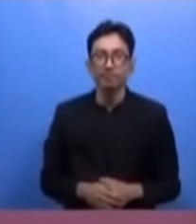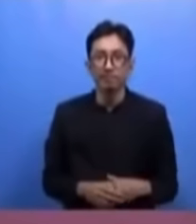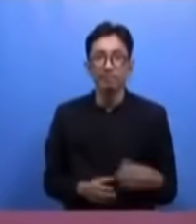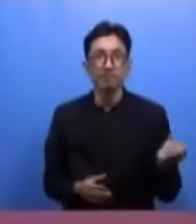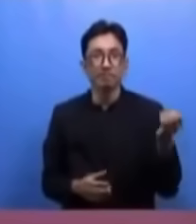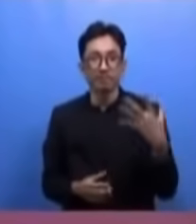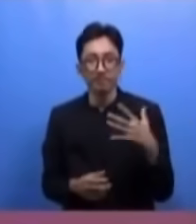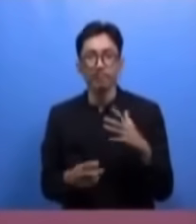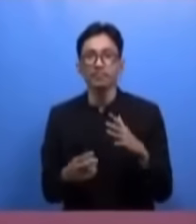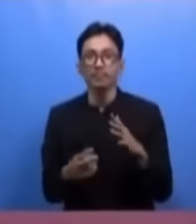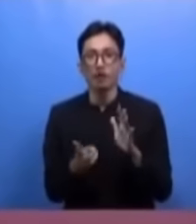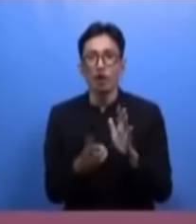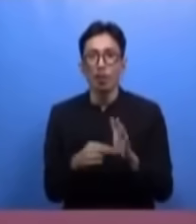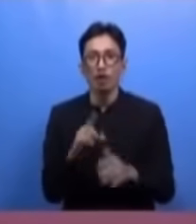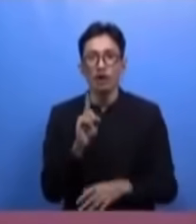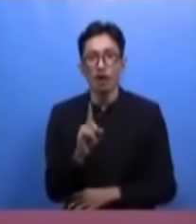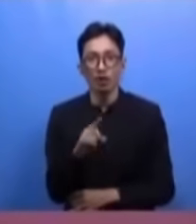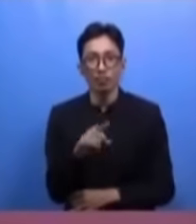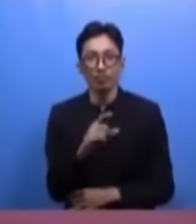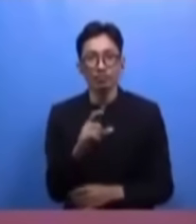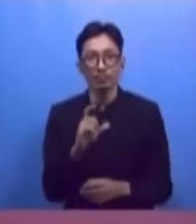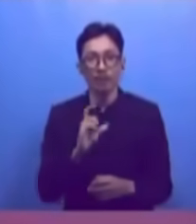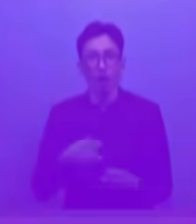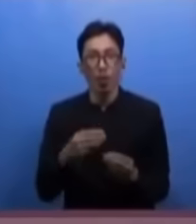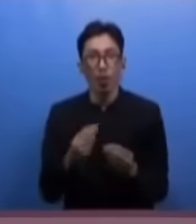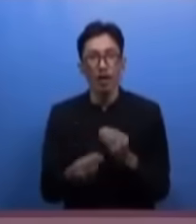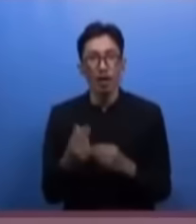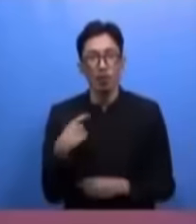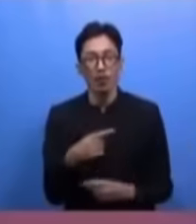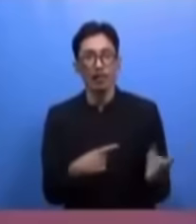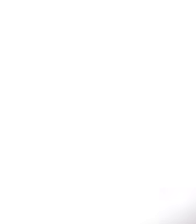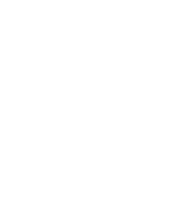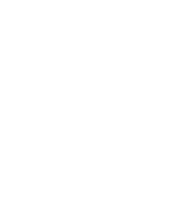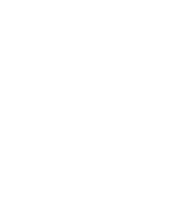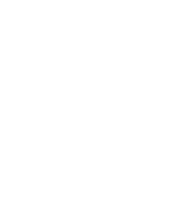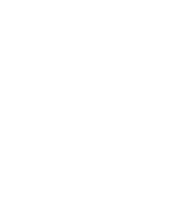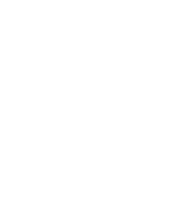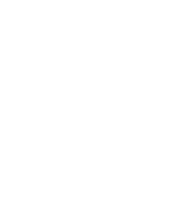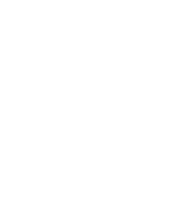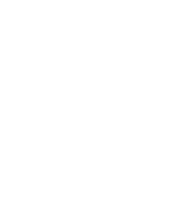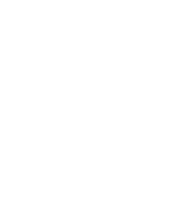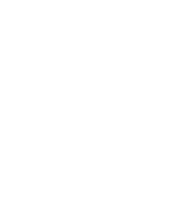wakil gubernur nomor urut 1 akan memberi pertanyaan kepada calon